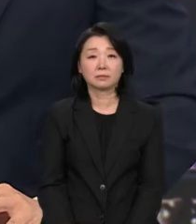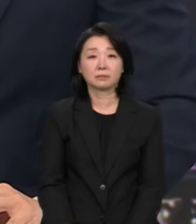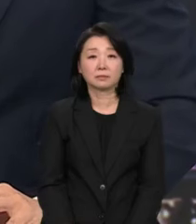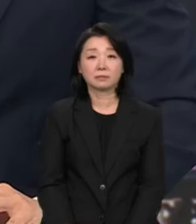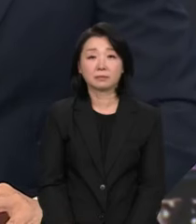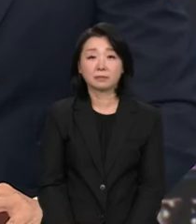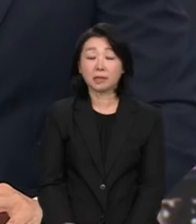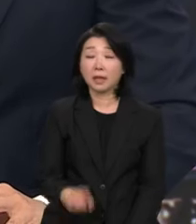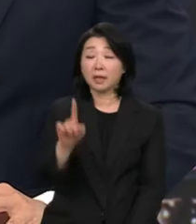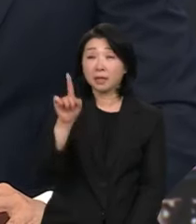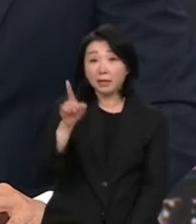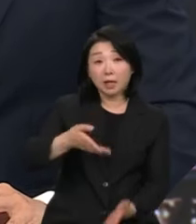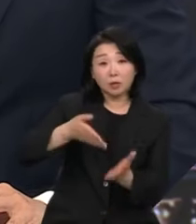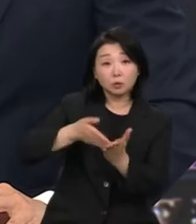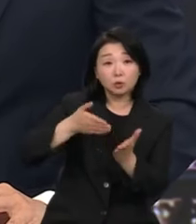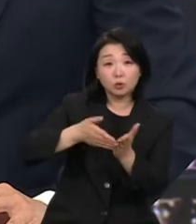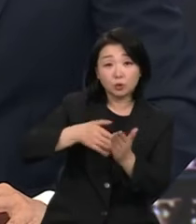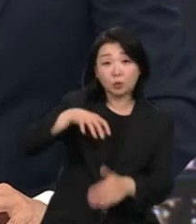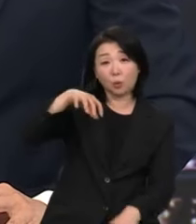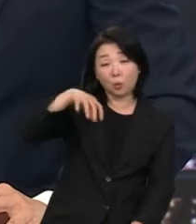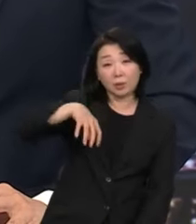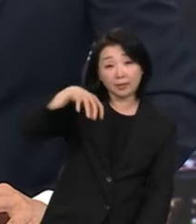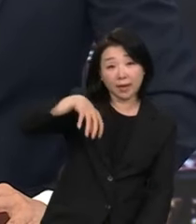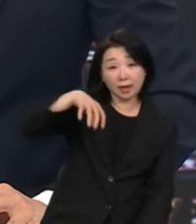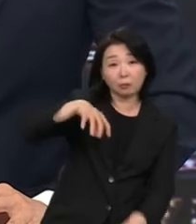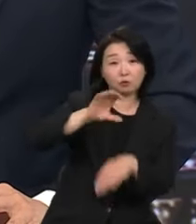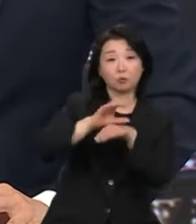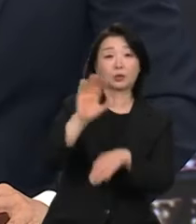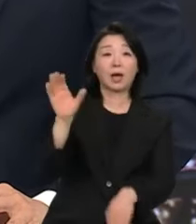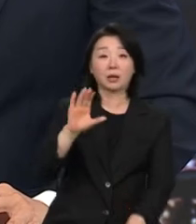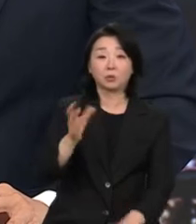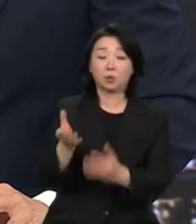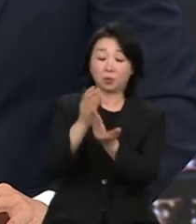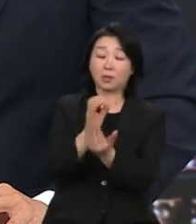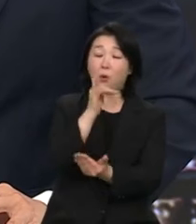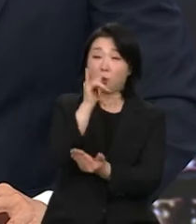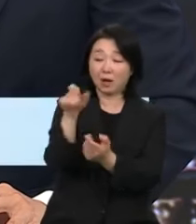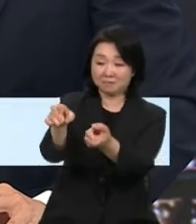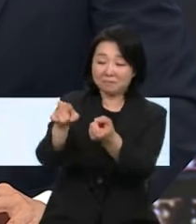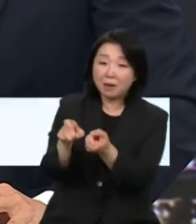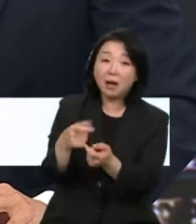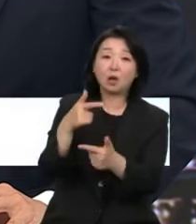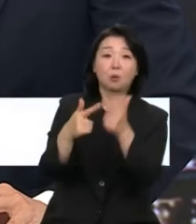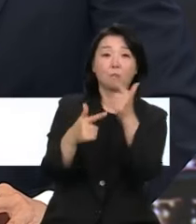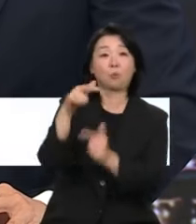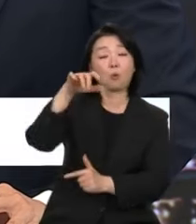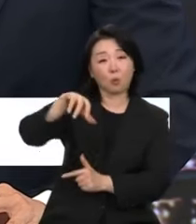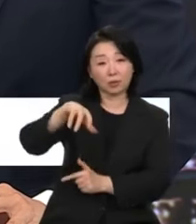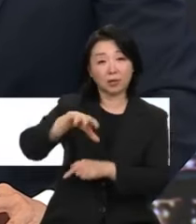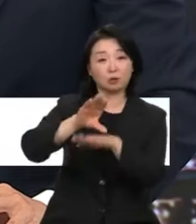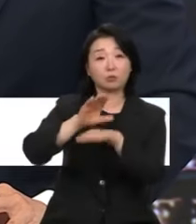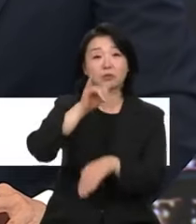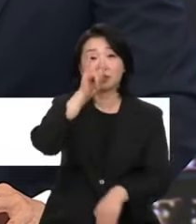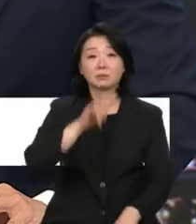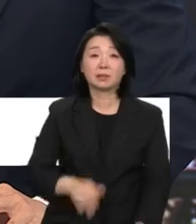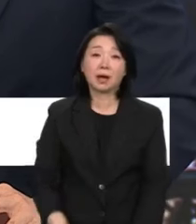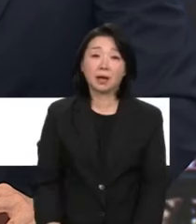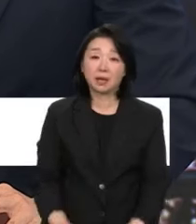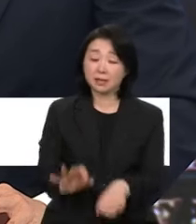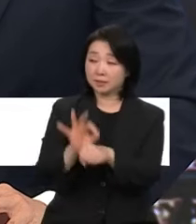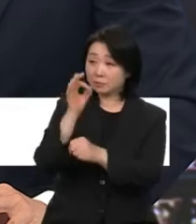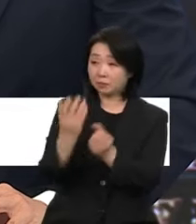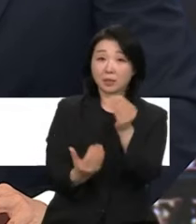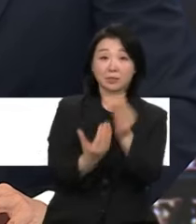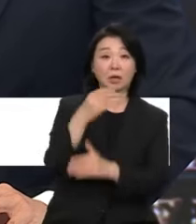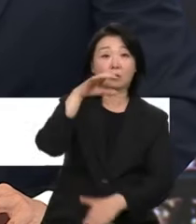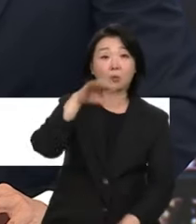네, 내일 뉴스룸은 이곳 서울 상암동 스튜디오에서 벗어나서 세월호가 인양돼 있는 목포신항에서 진행합니다. 10년 전 사고의